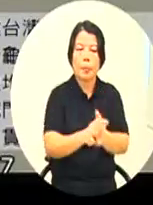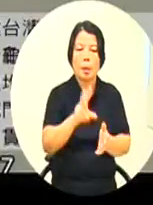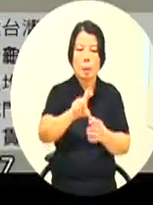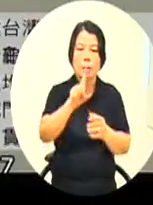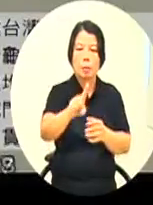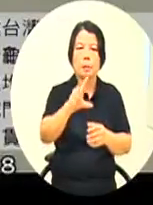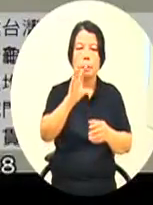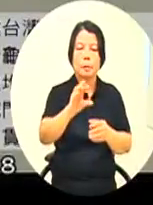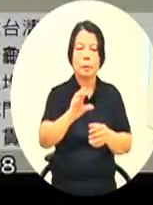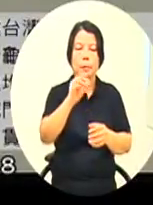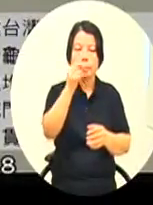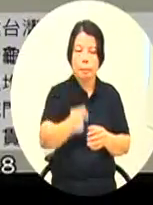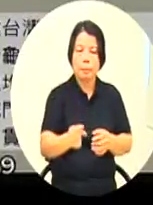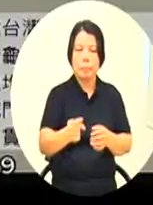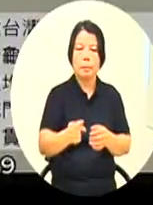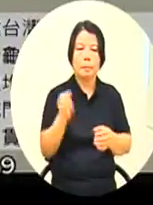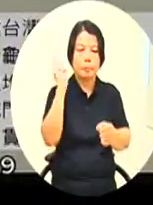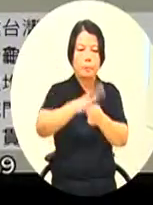哦。